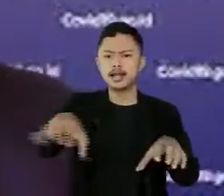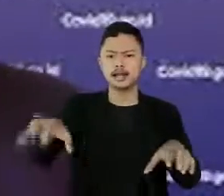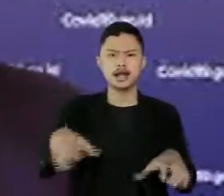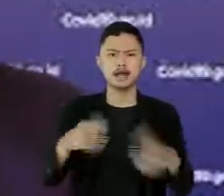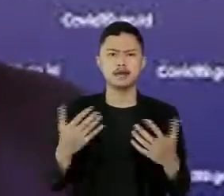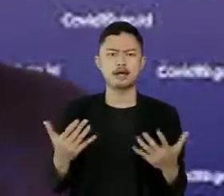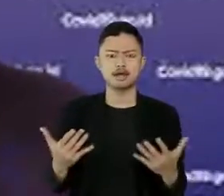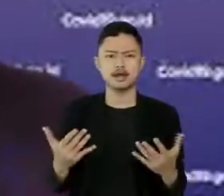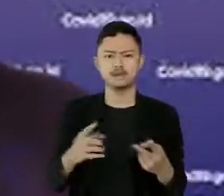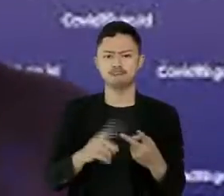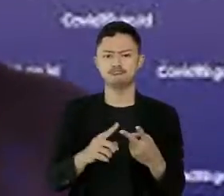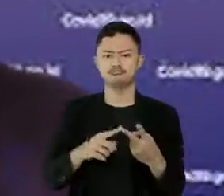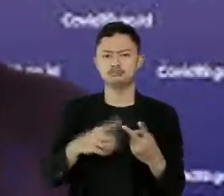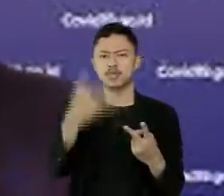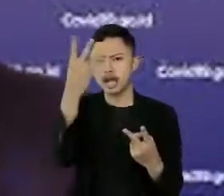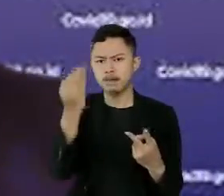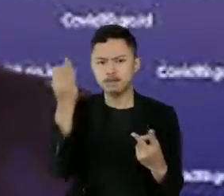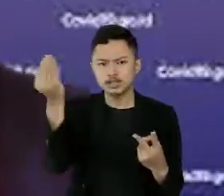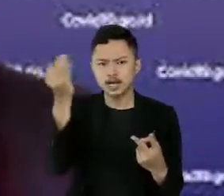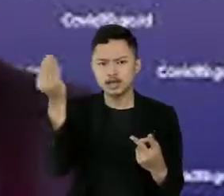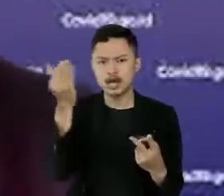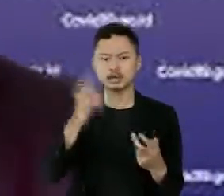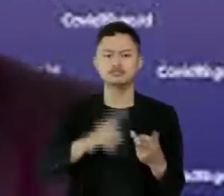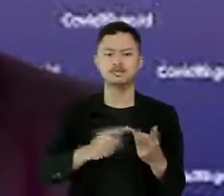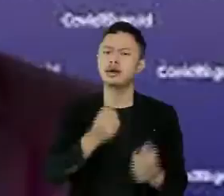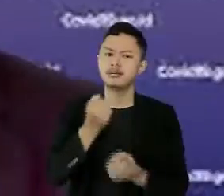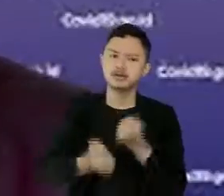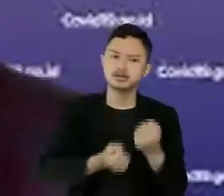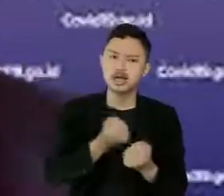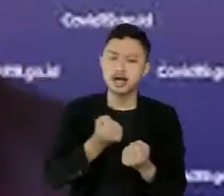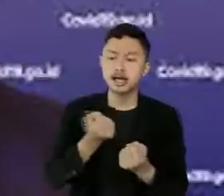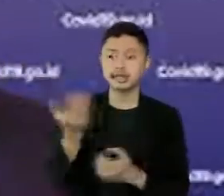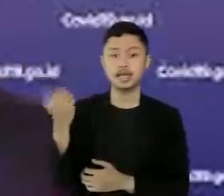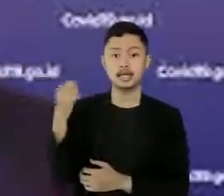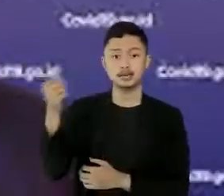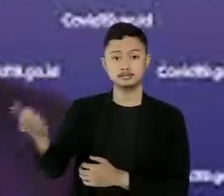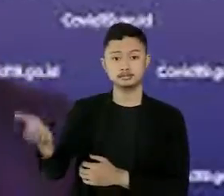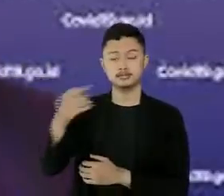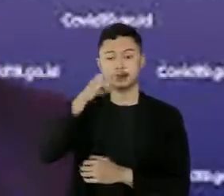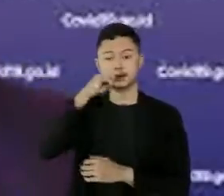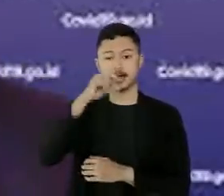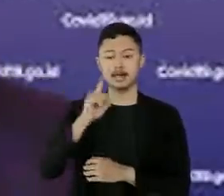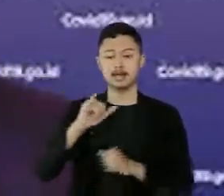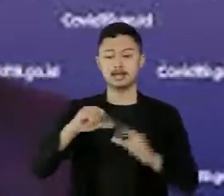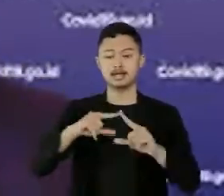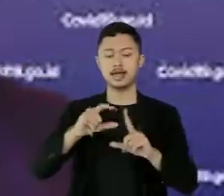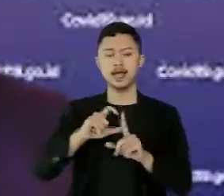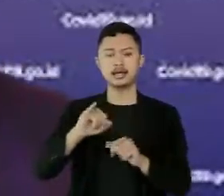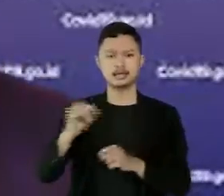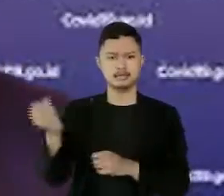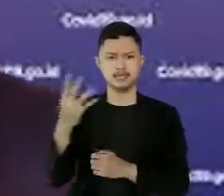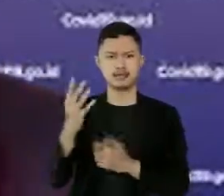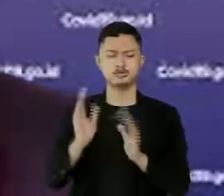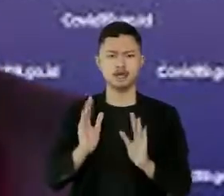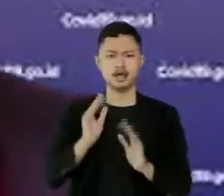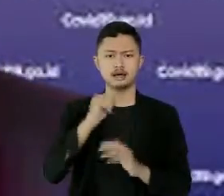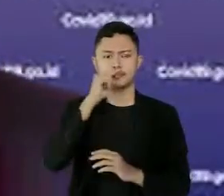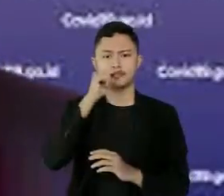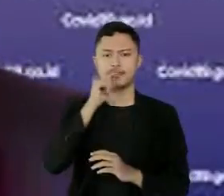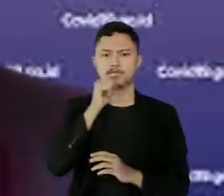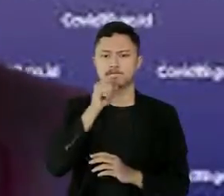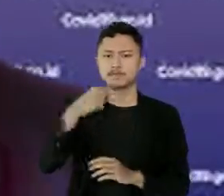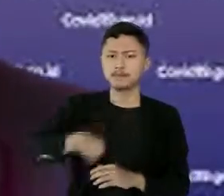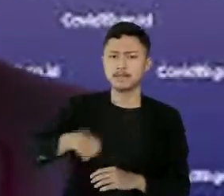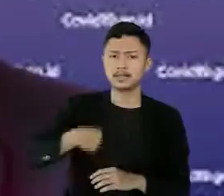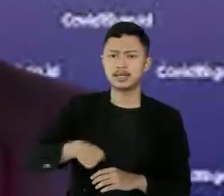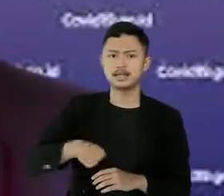wisata, pelaku usaha wisata, kemudian Pak Haryadi juga sudah menyampaikan, dan juga Pak Menteri ya